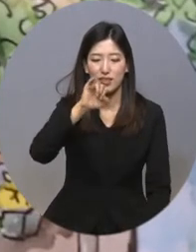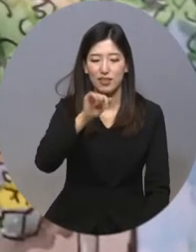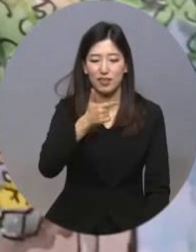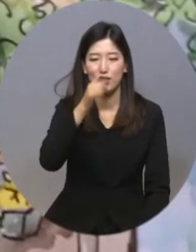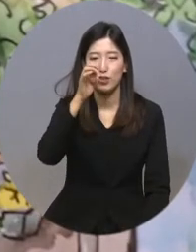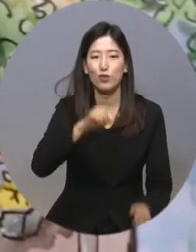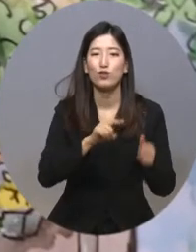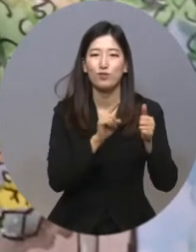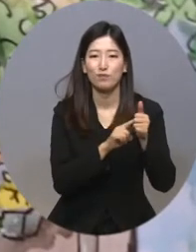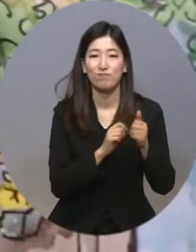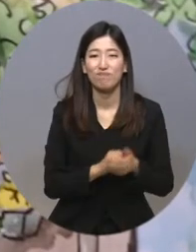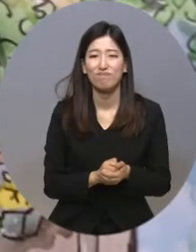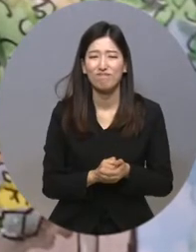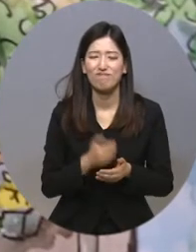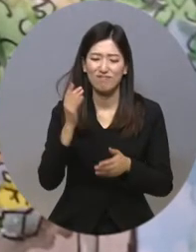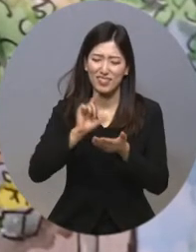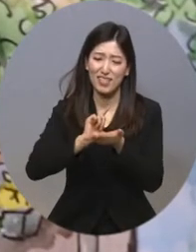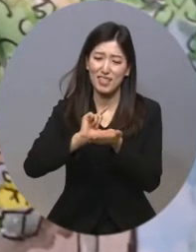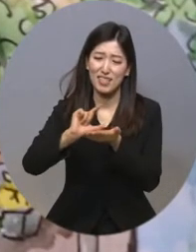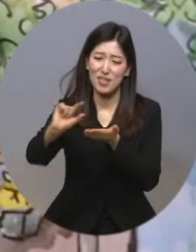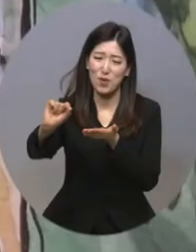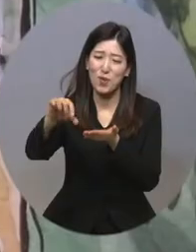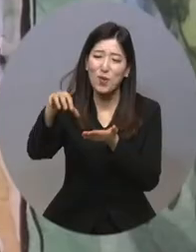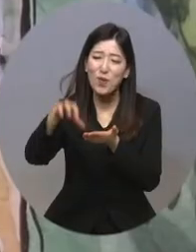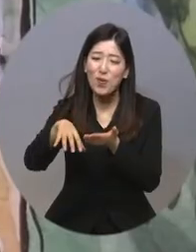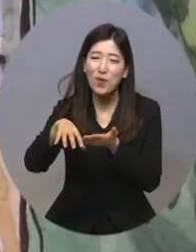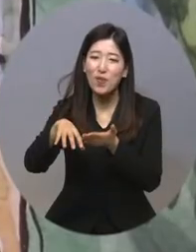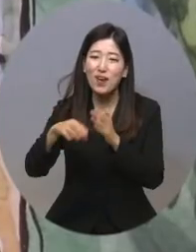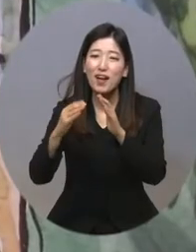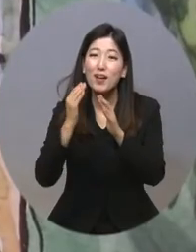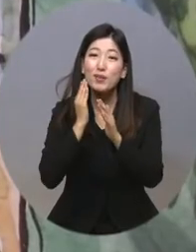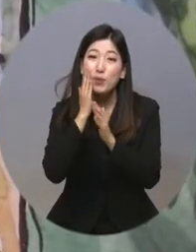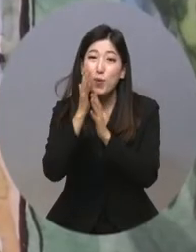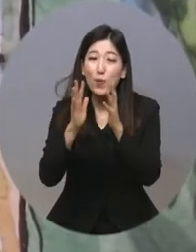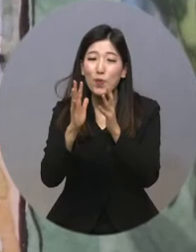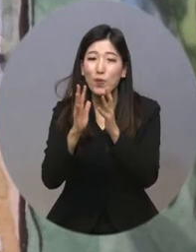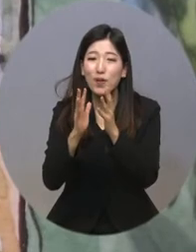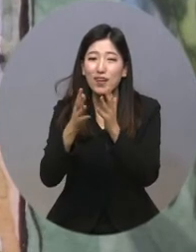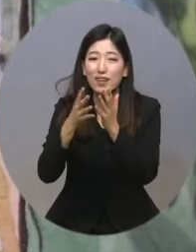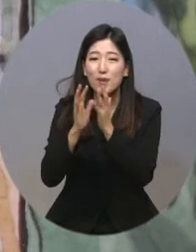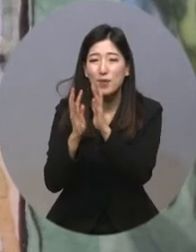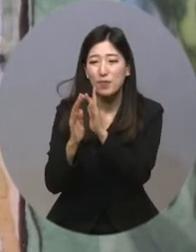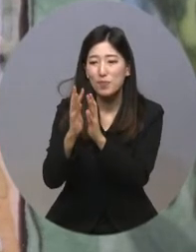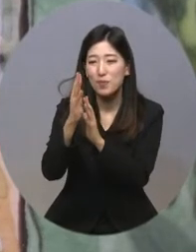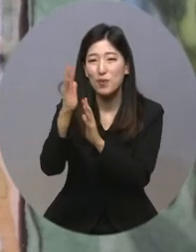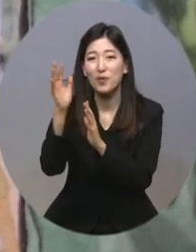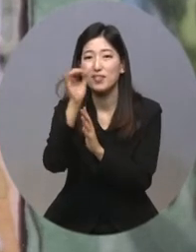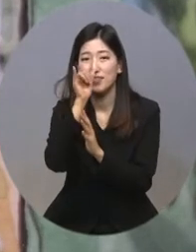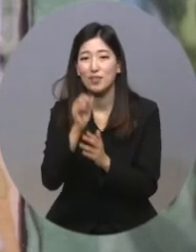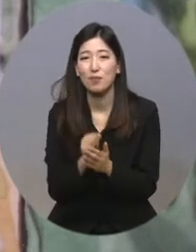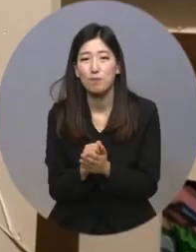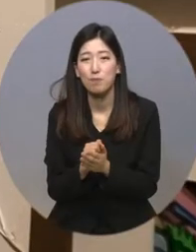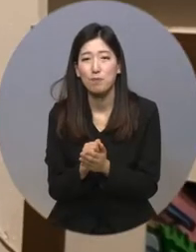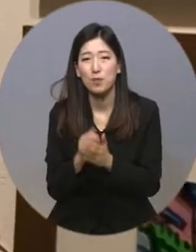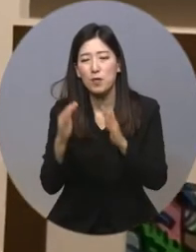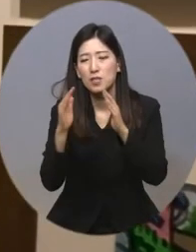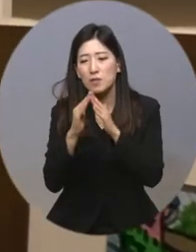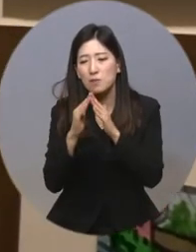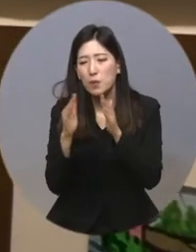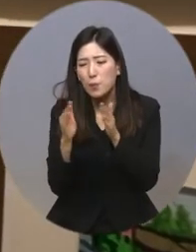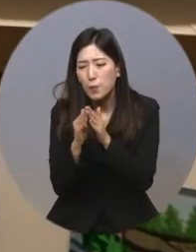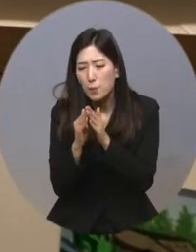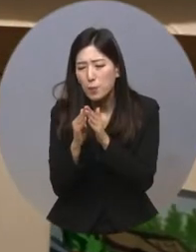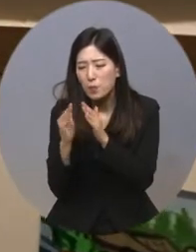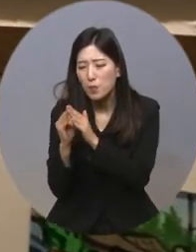시골 마을의 담장 너머 들판에는 초록풀들이 그득합니다. 비좁고 낮은 주택들이